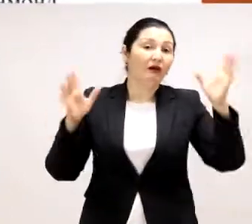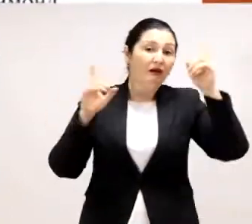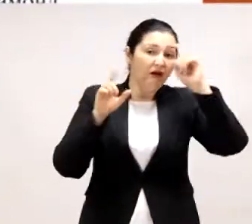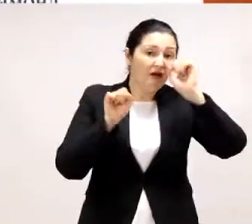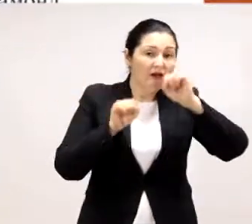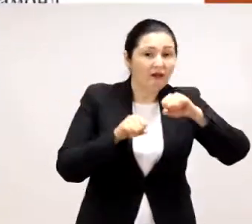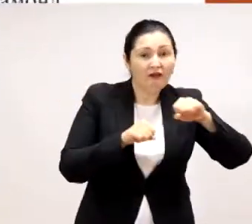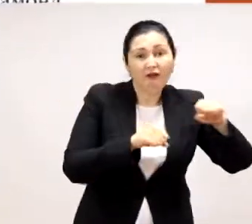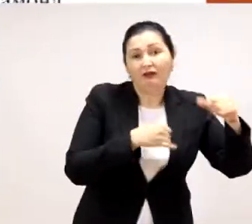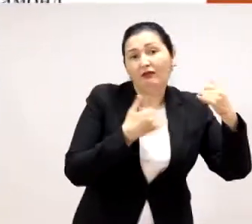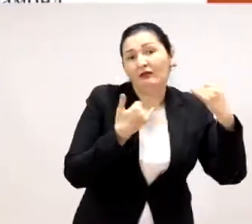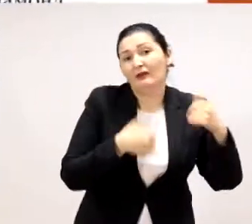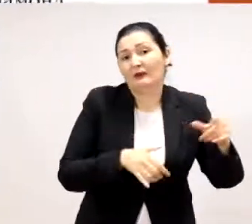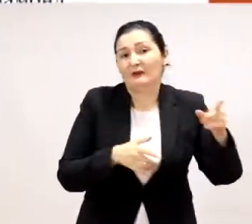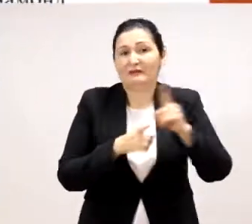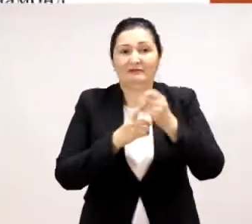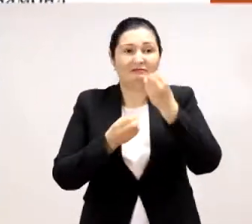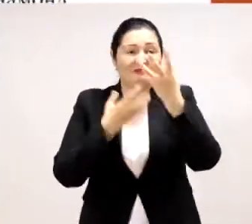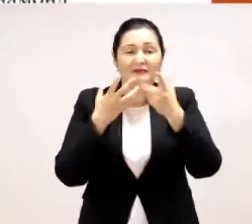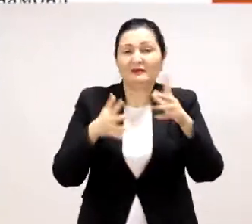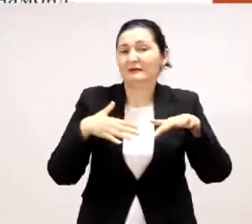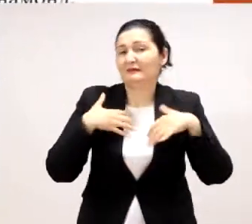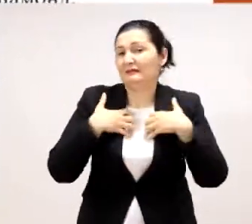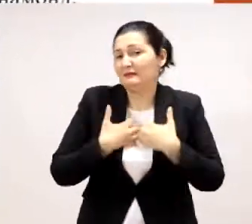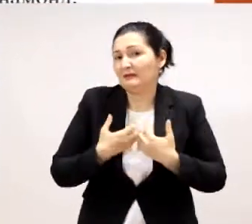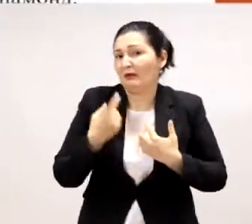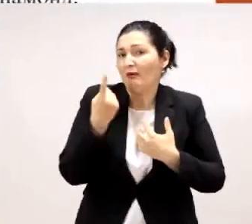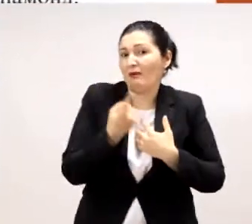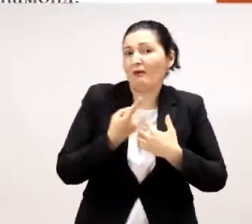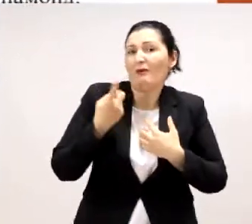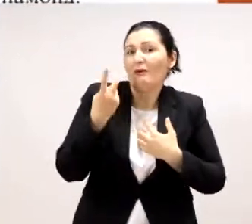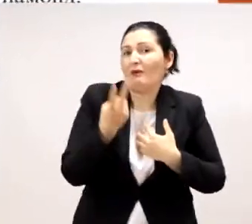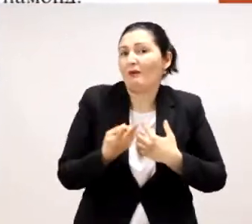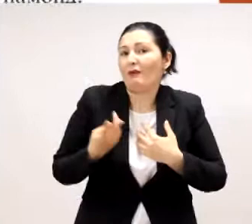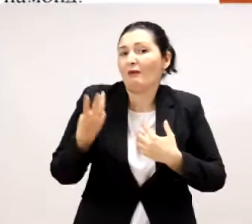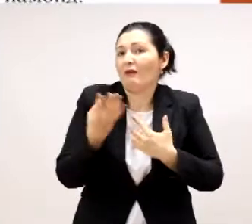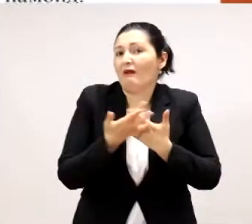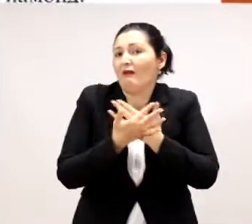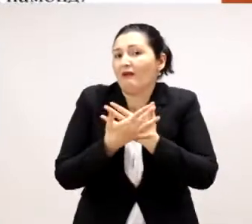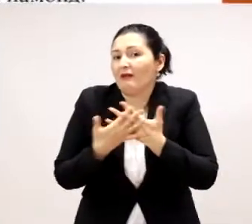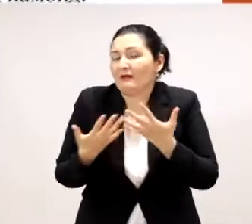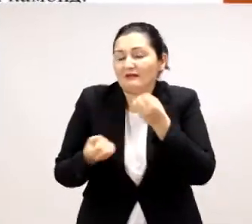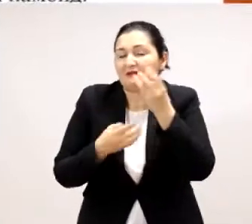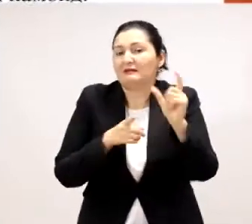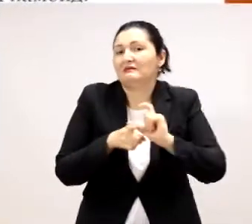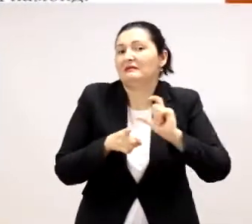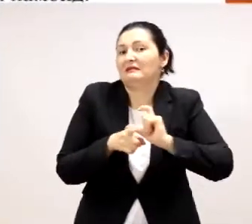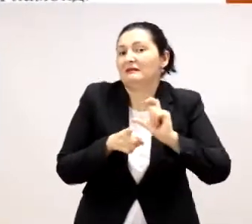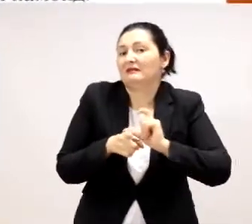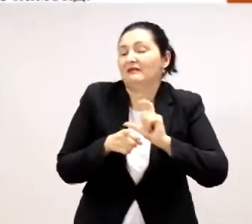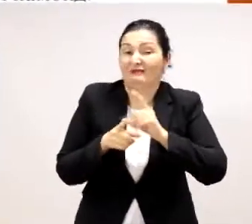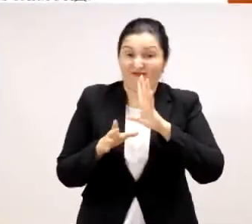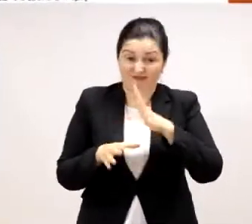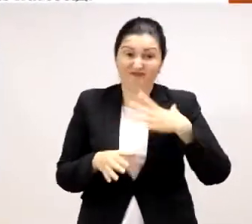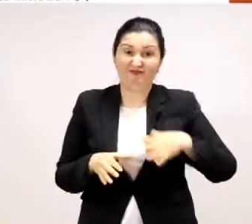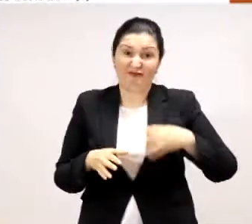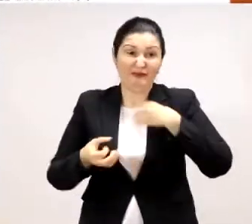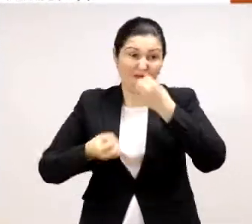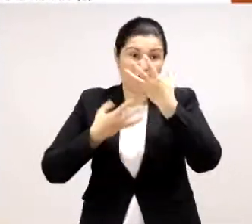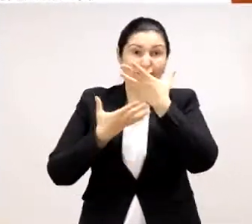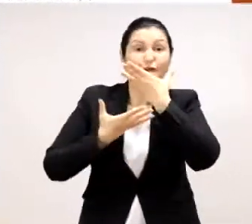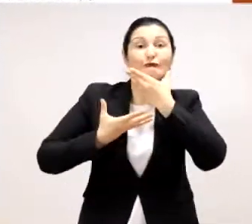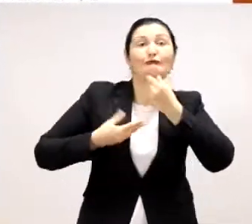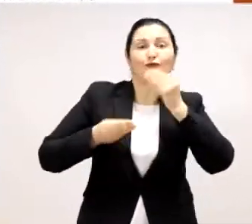شدند، ملزم شدند، پرهم شدند و گفتند. میرسد روزی که ما گل بودنمون رو اثبات